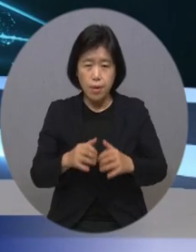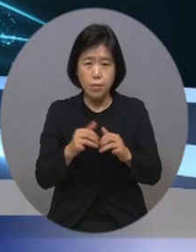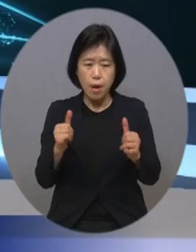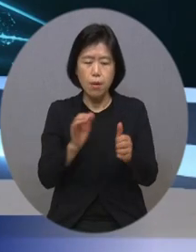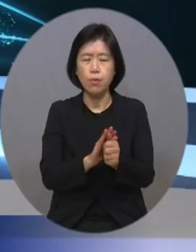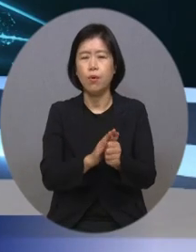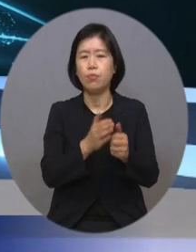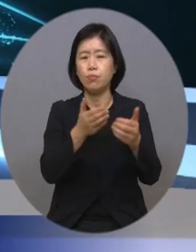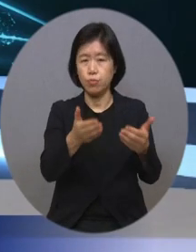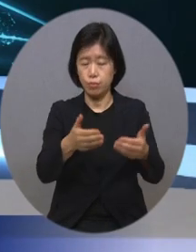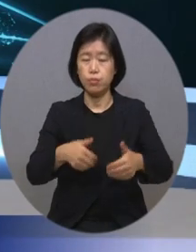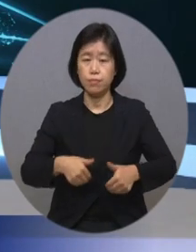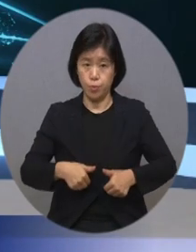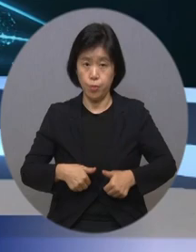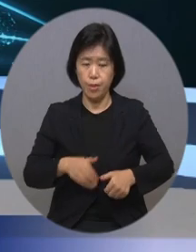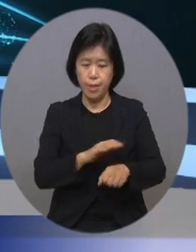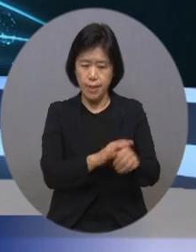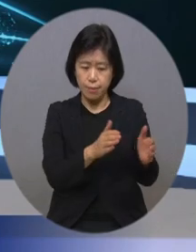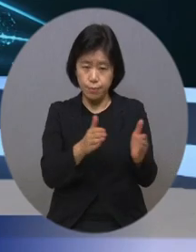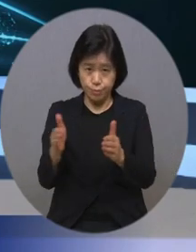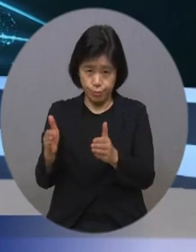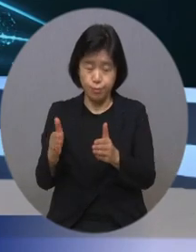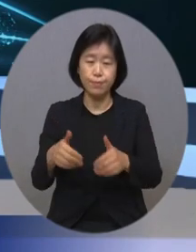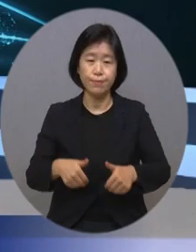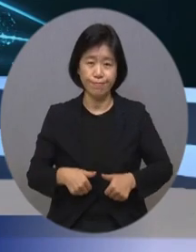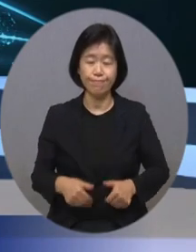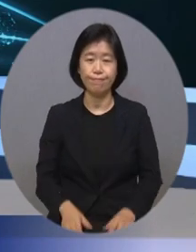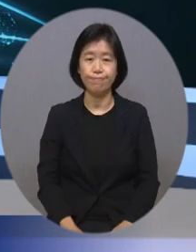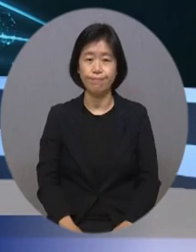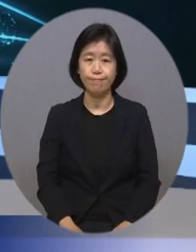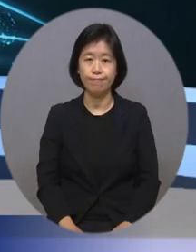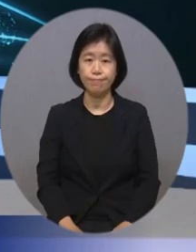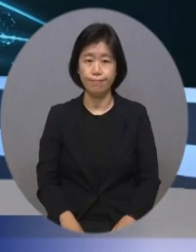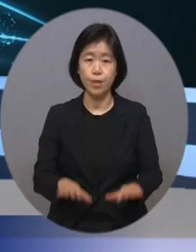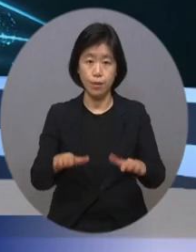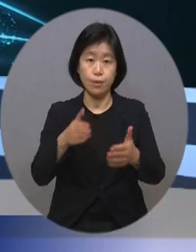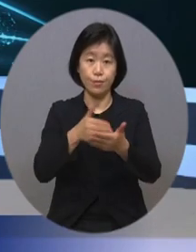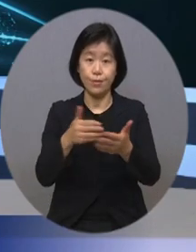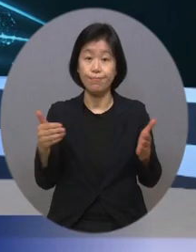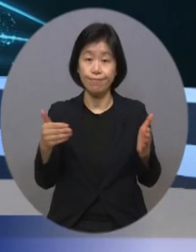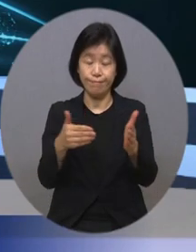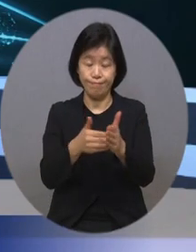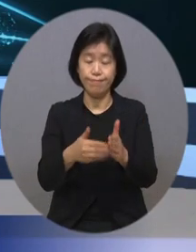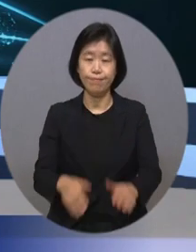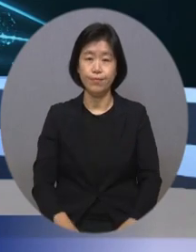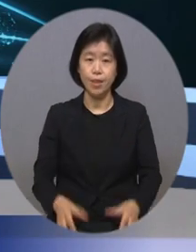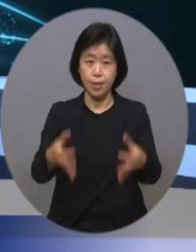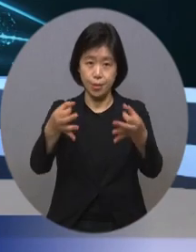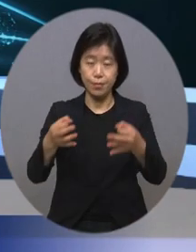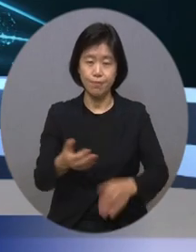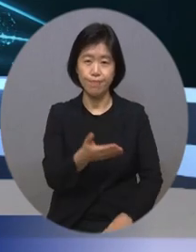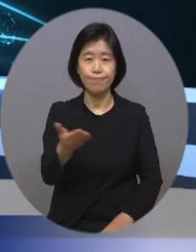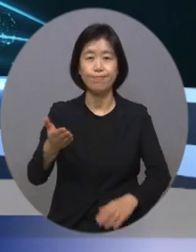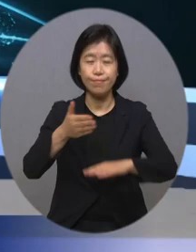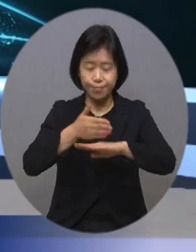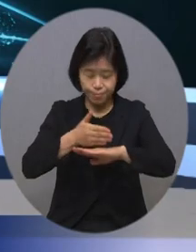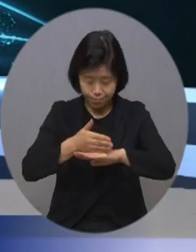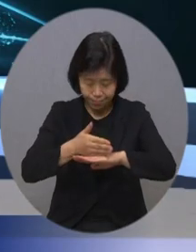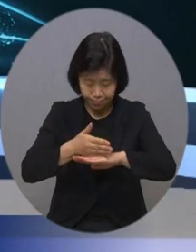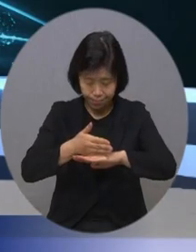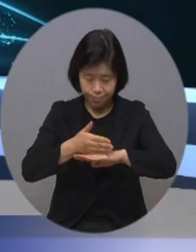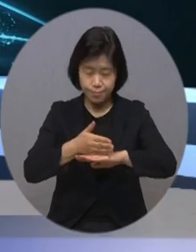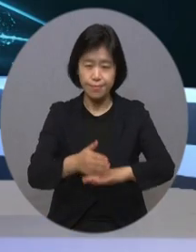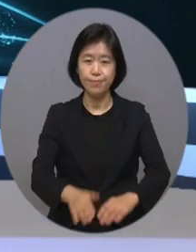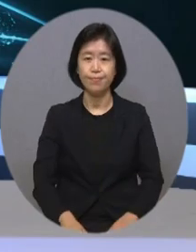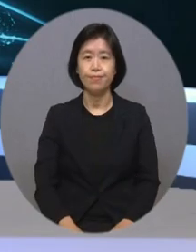수 있도록 촘촘한 대책 마련이 시급해 보입니다. 이상 복지TV 뉴스를 마칩니다. 시청해주신 여러분 고맙습니다.